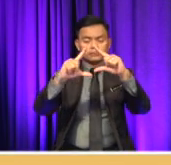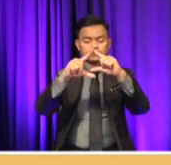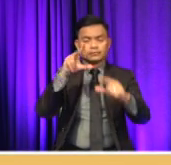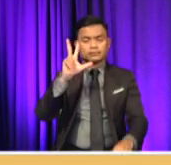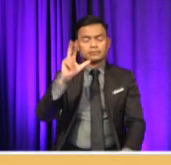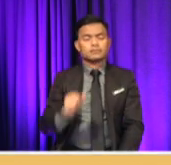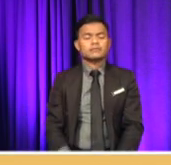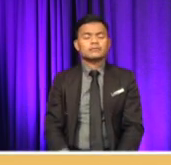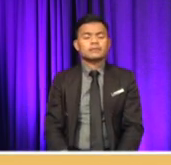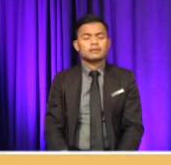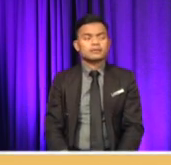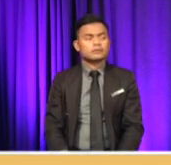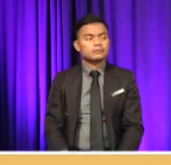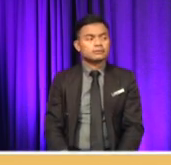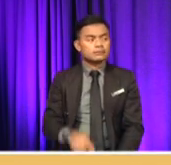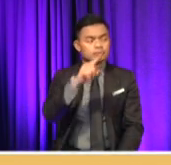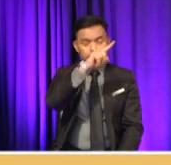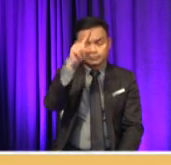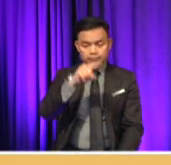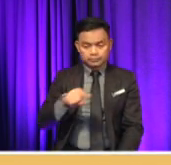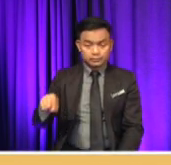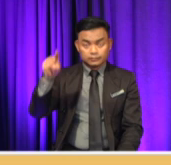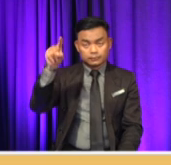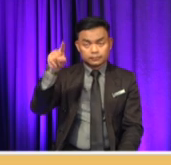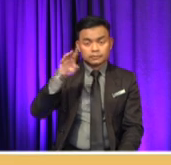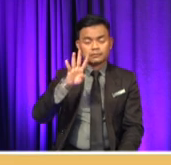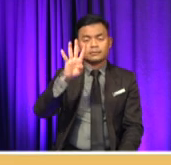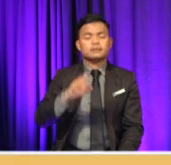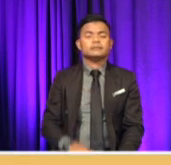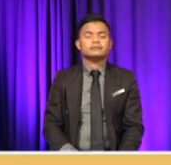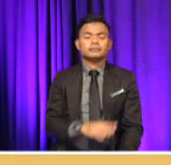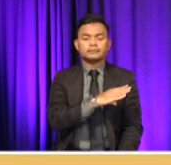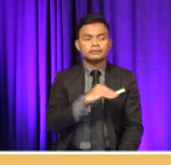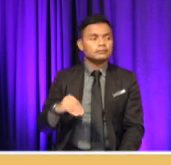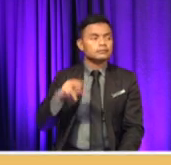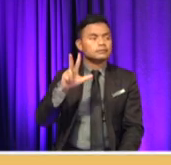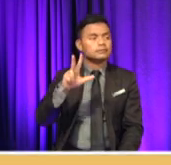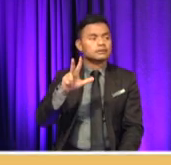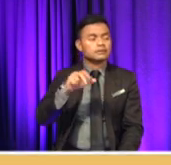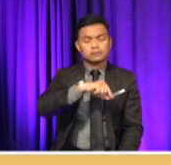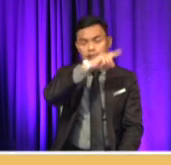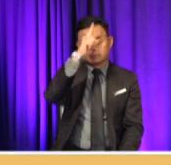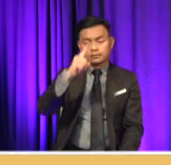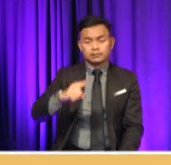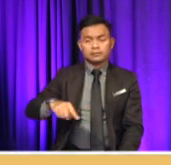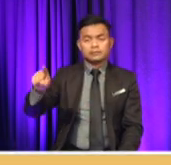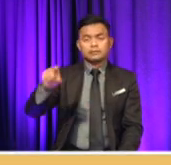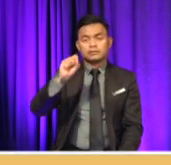segi empat senang murid-murid lainnya bentuk dari segi empat yang ketiga gelombang Chinese oke